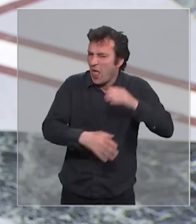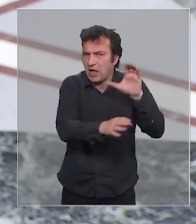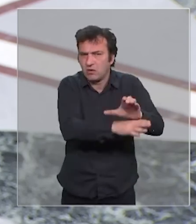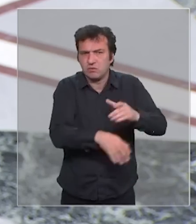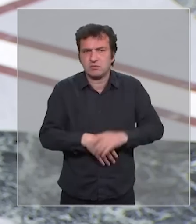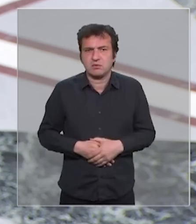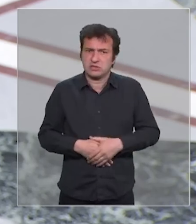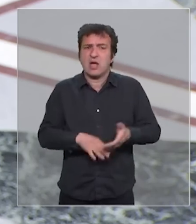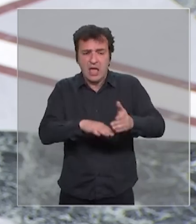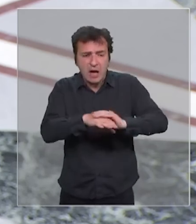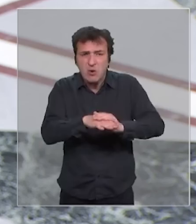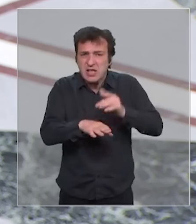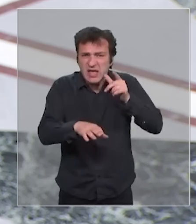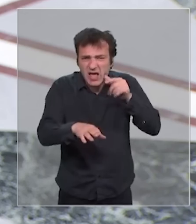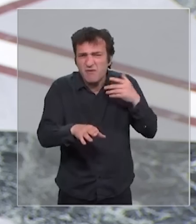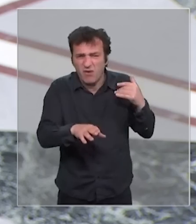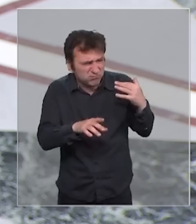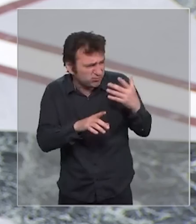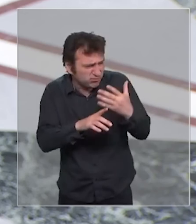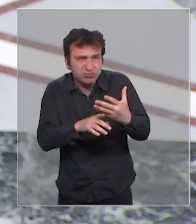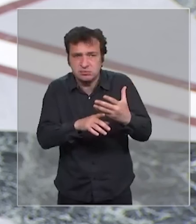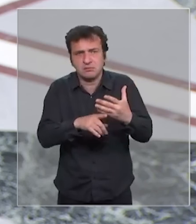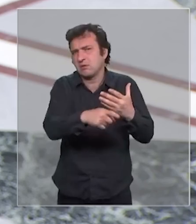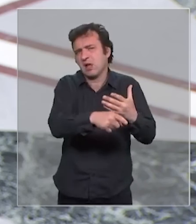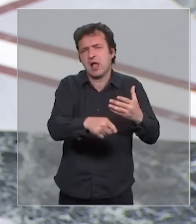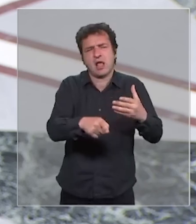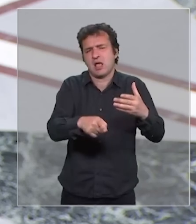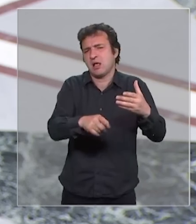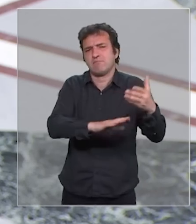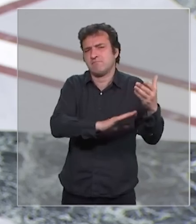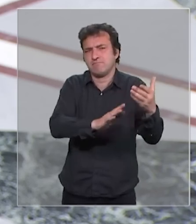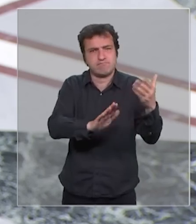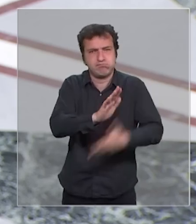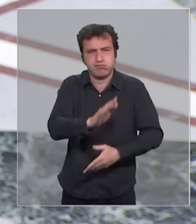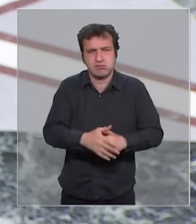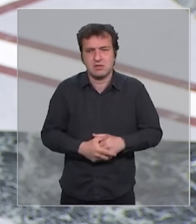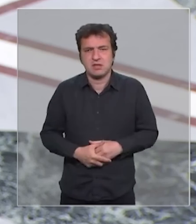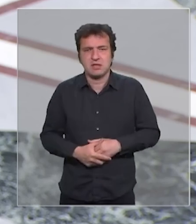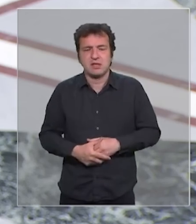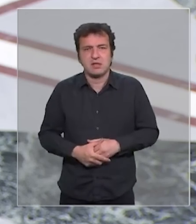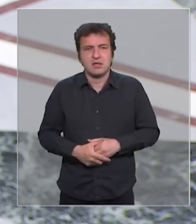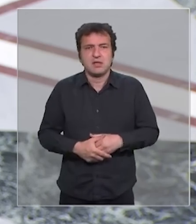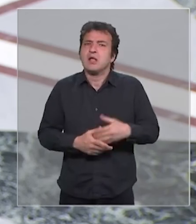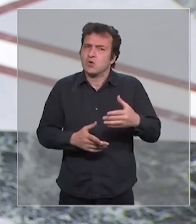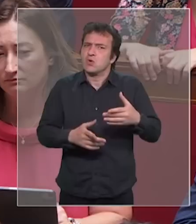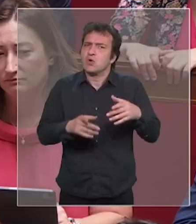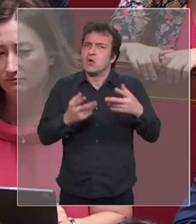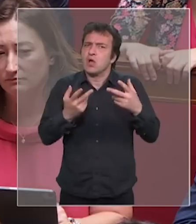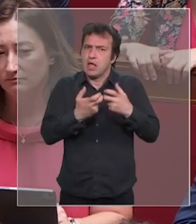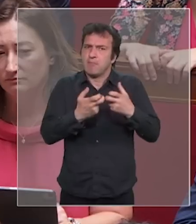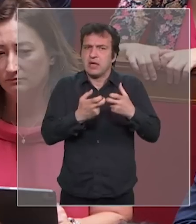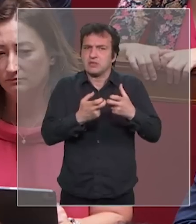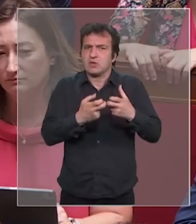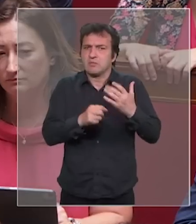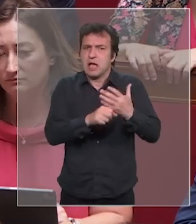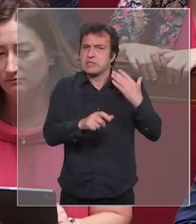tous les efforts qui ont été faits pour la politique de la ville, notamment dans le précédent quinquennat, pour rénover ces quartiers, pour reconstruire des